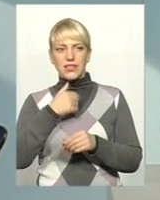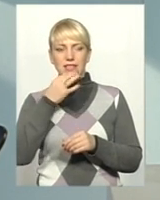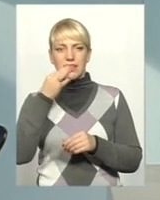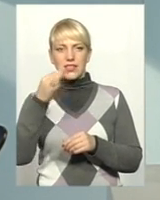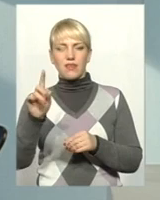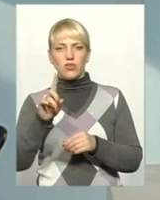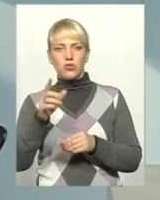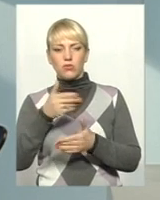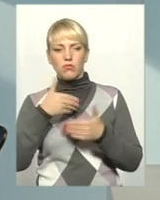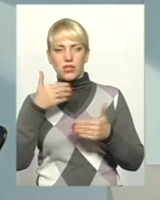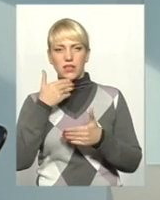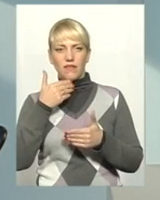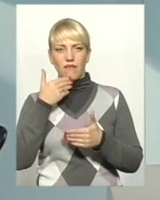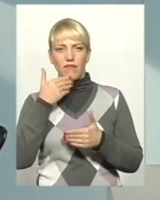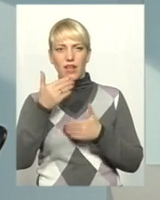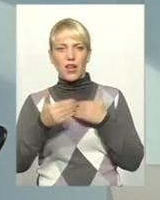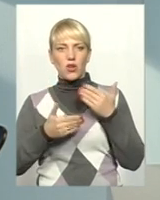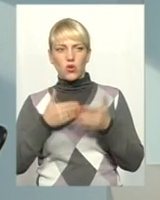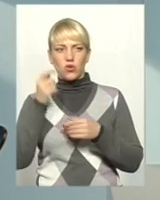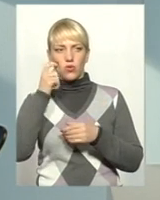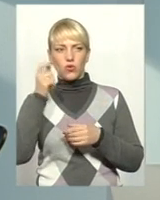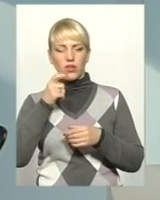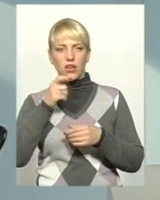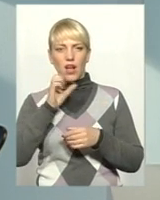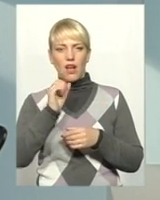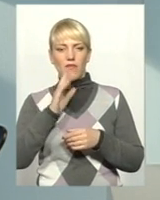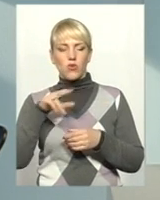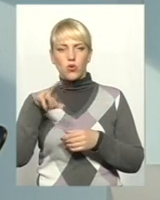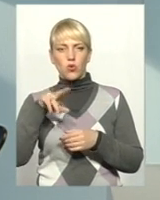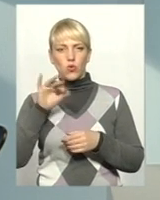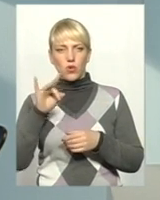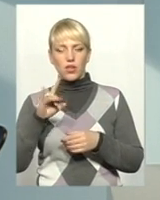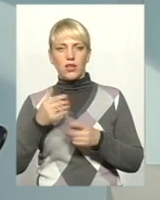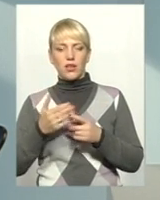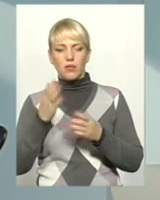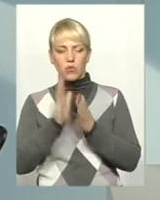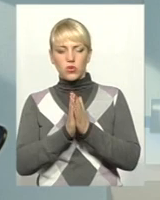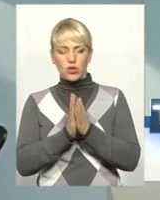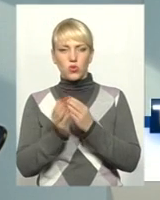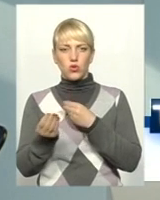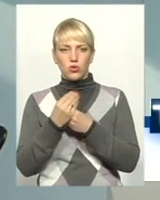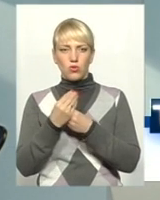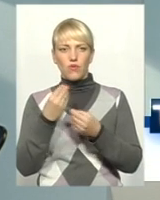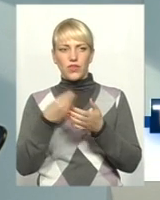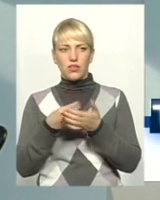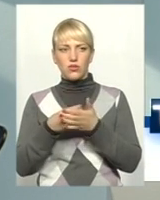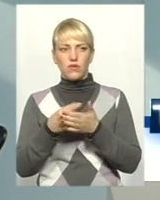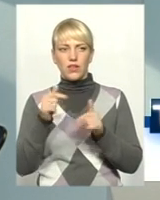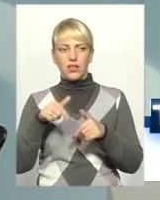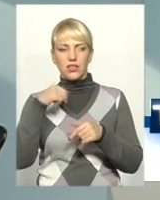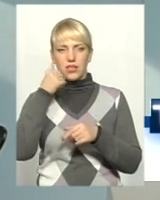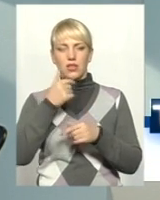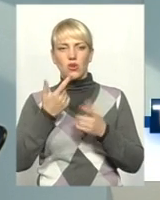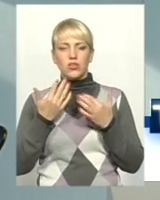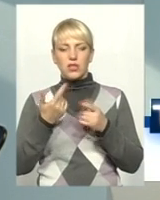ми звернулися в Укртодор і просимо додаткове фінансування на цей рік, оскільки